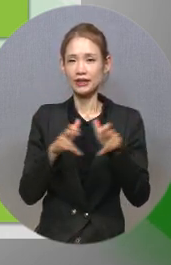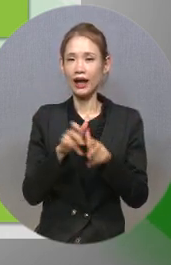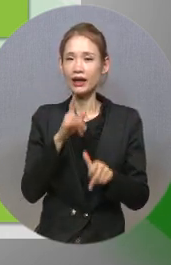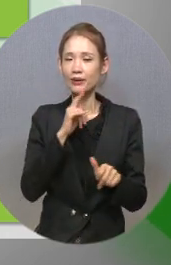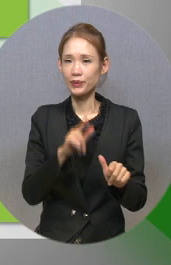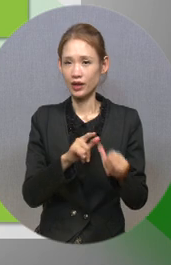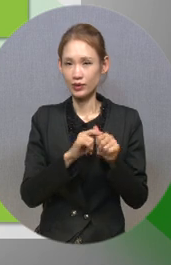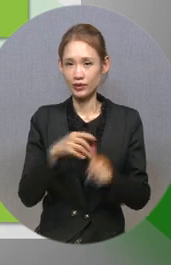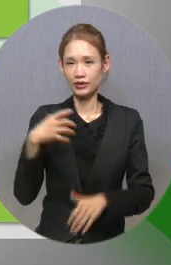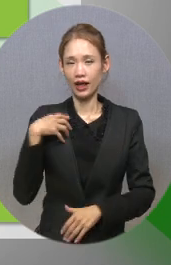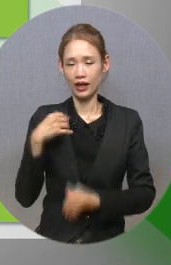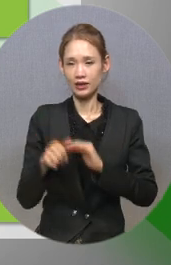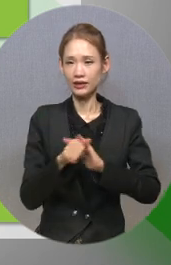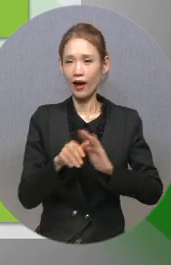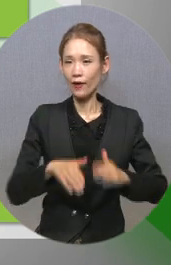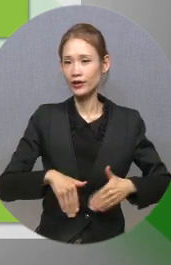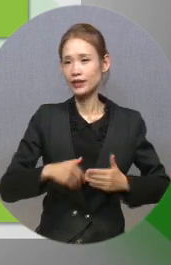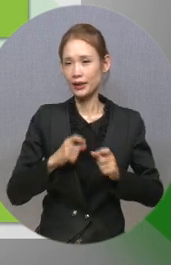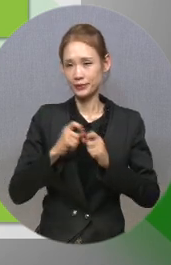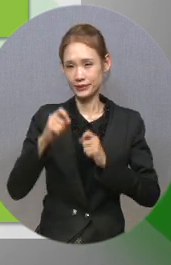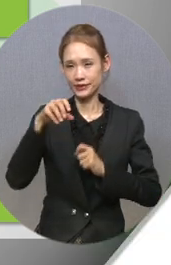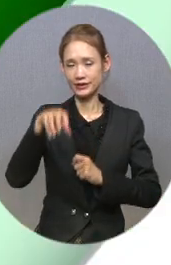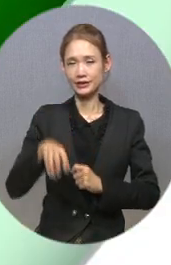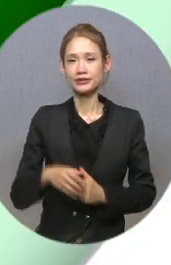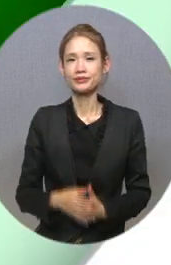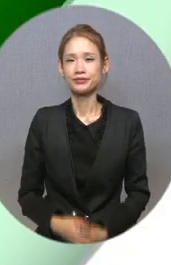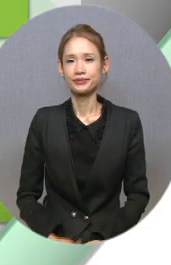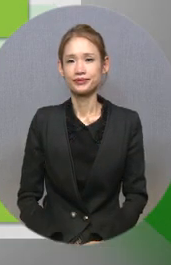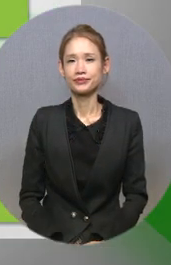채용하며 담당기사는 경남기사입니다.